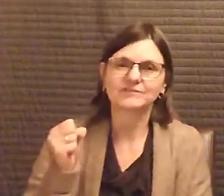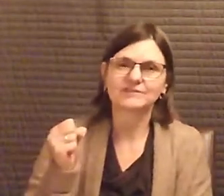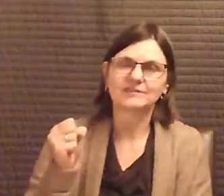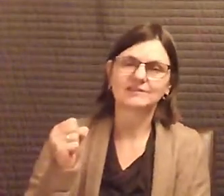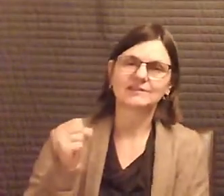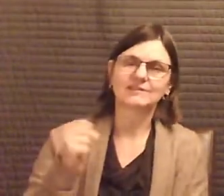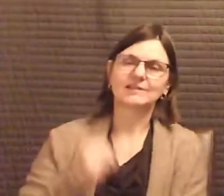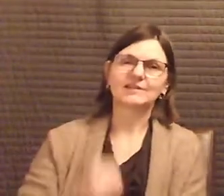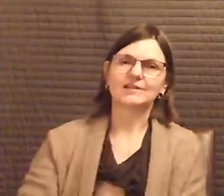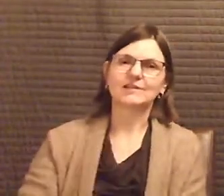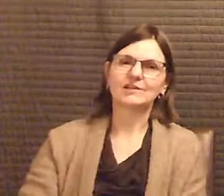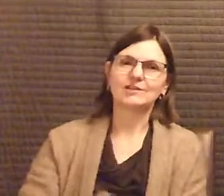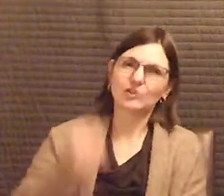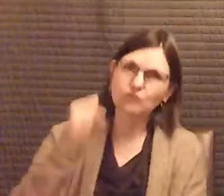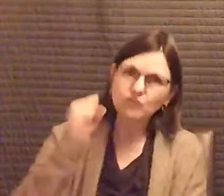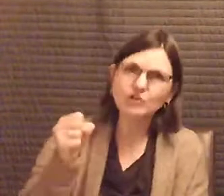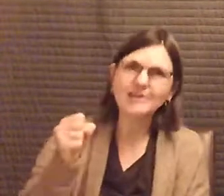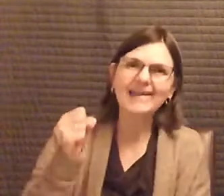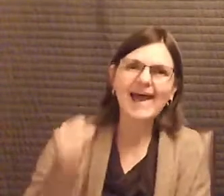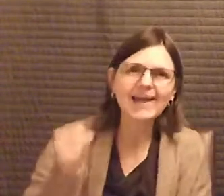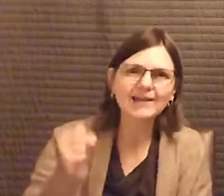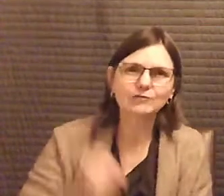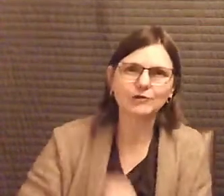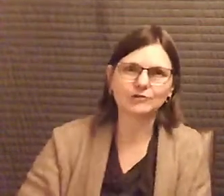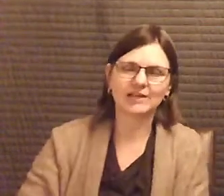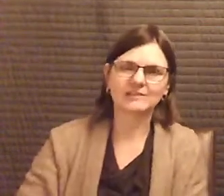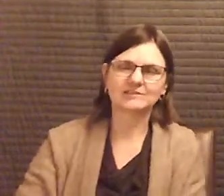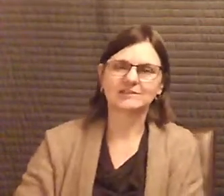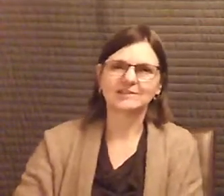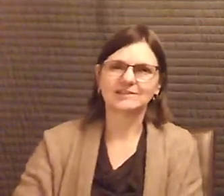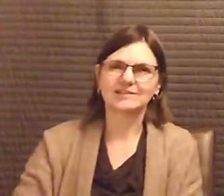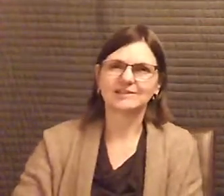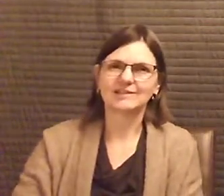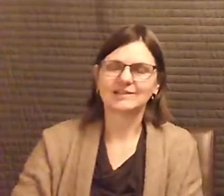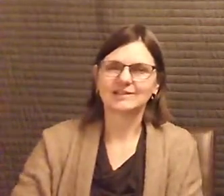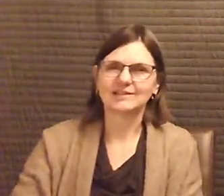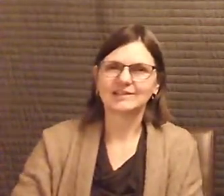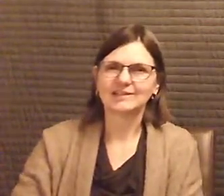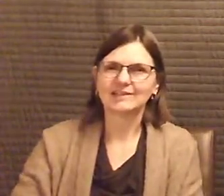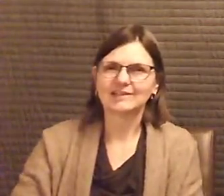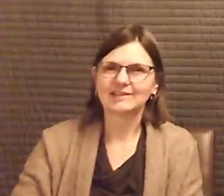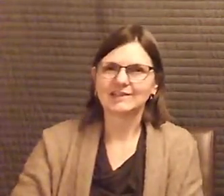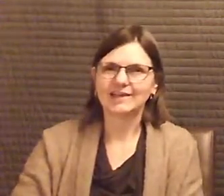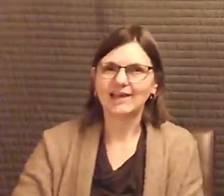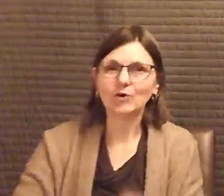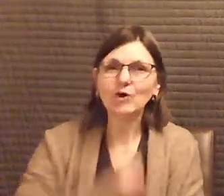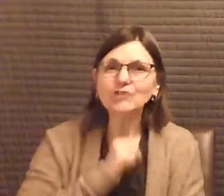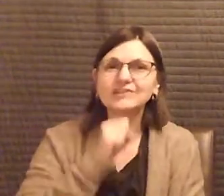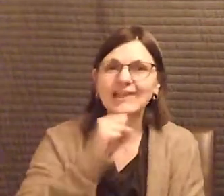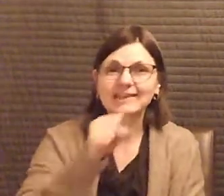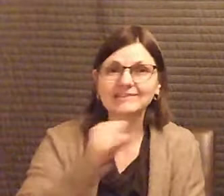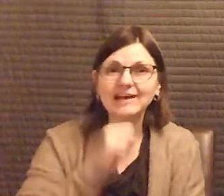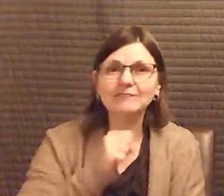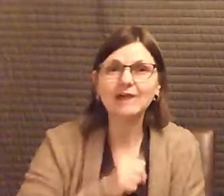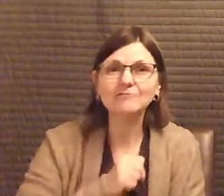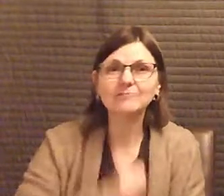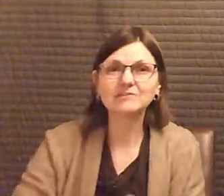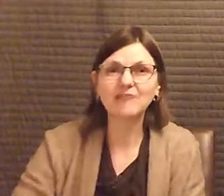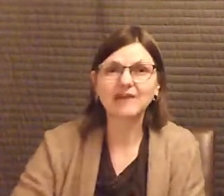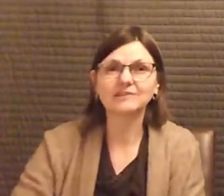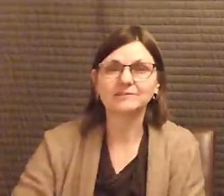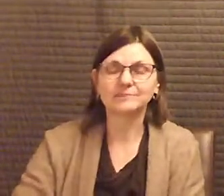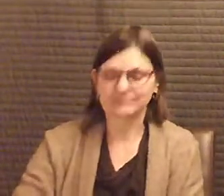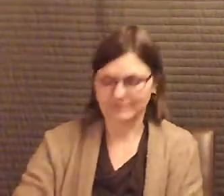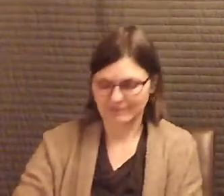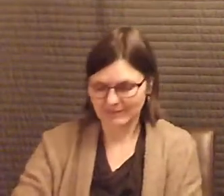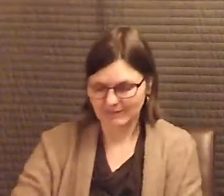yui holebi dan zul je een heilig volk hadden waar bier met jou en god rekent zelf af met